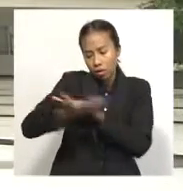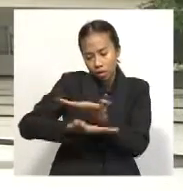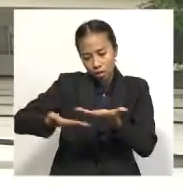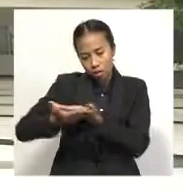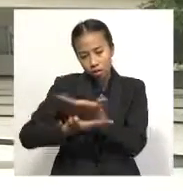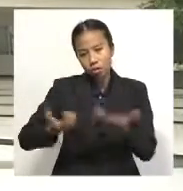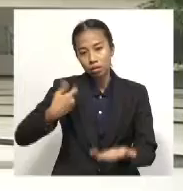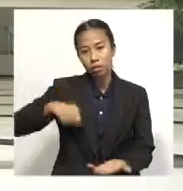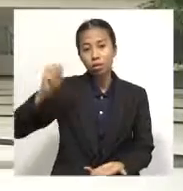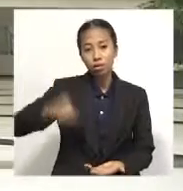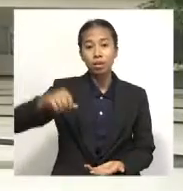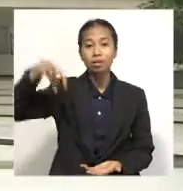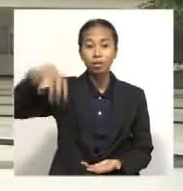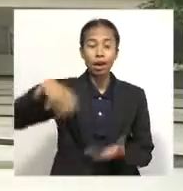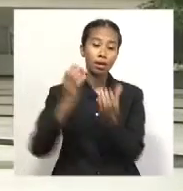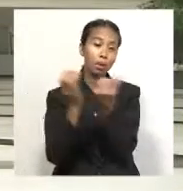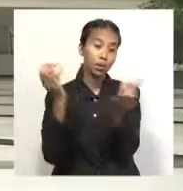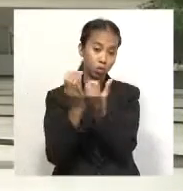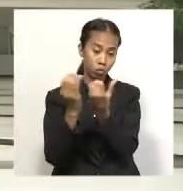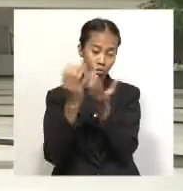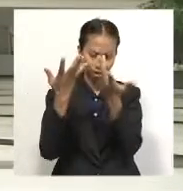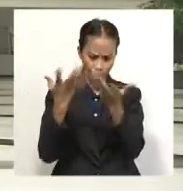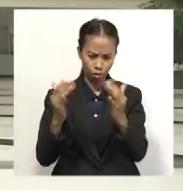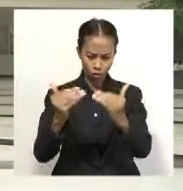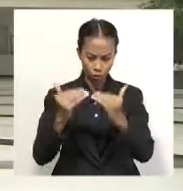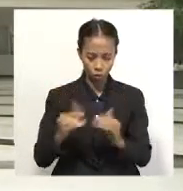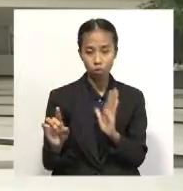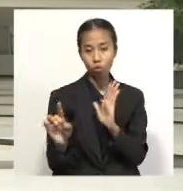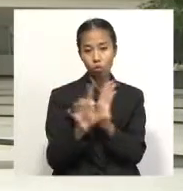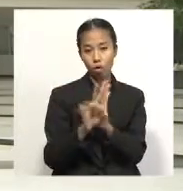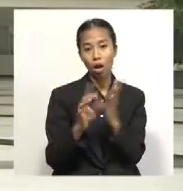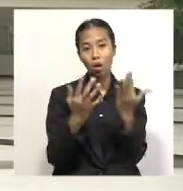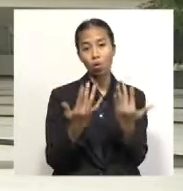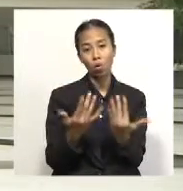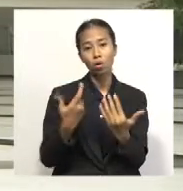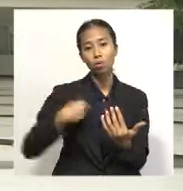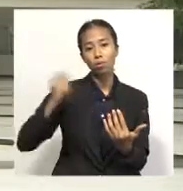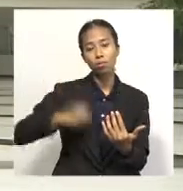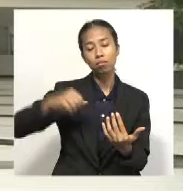ของตุลาการศาลรัฐธรรมนูญไปแล้วนะคะแต่สุดท้ายค่ะก็ต้องรอคำวินิจฉัยของตุลา